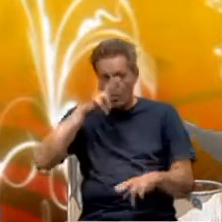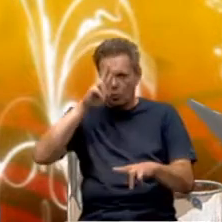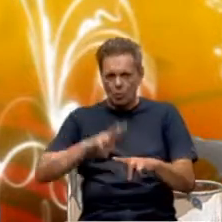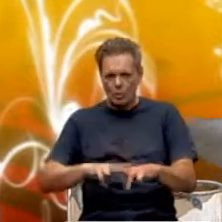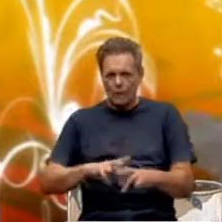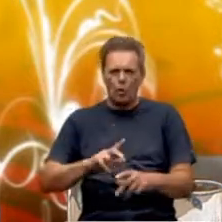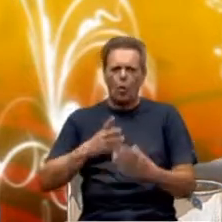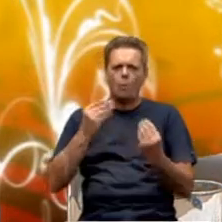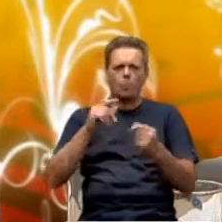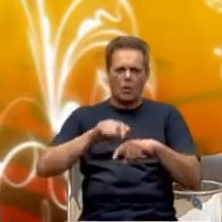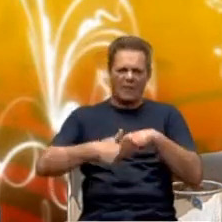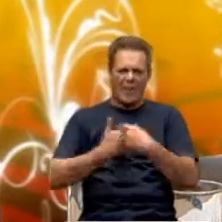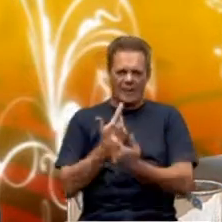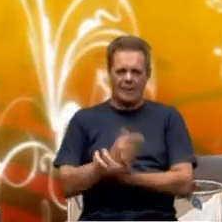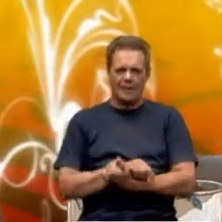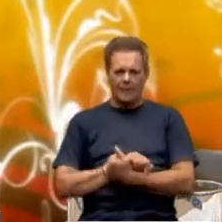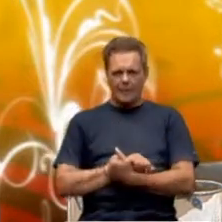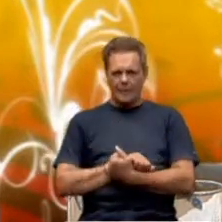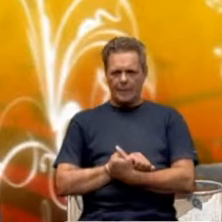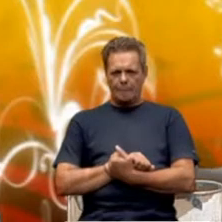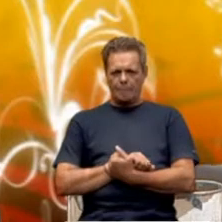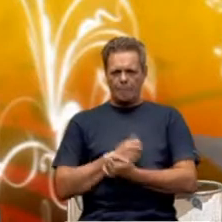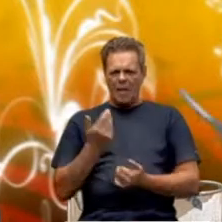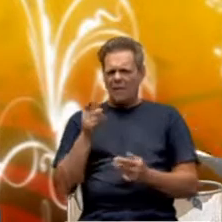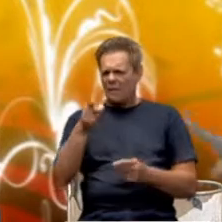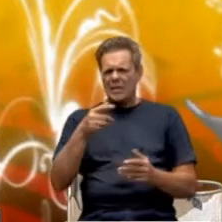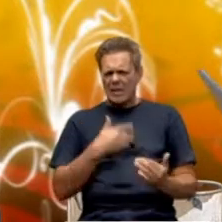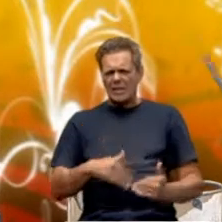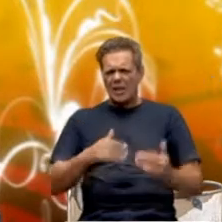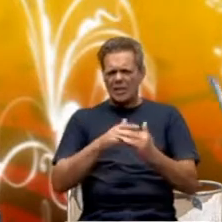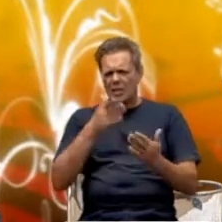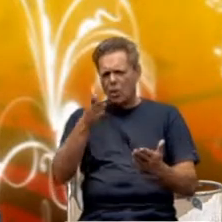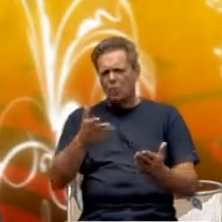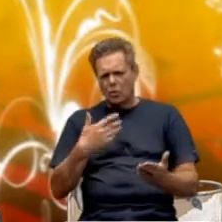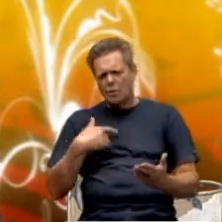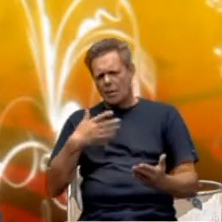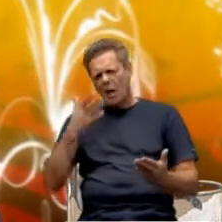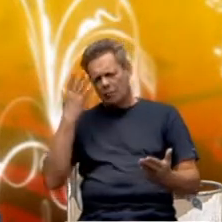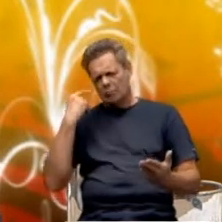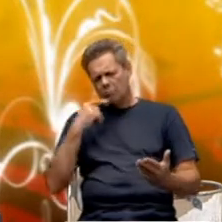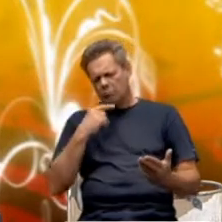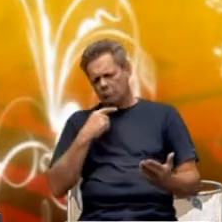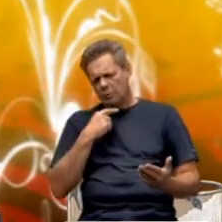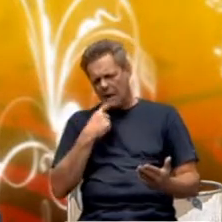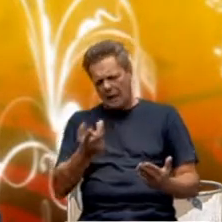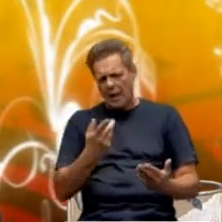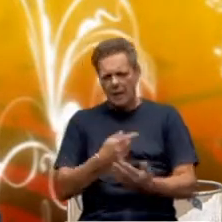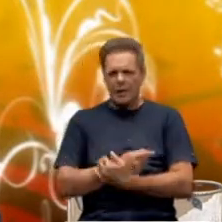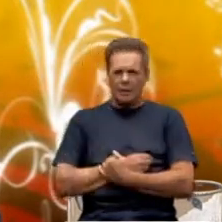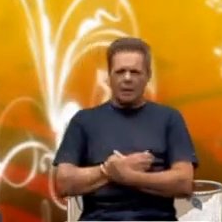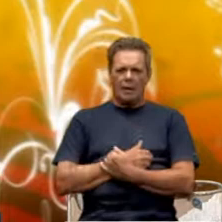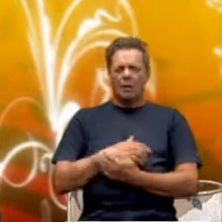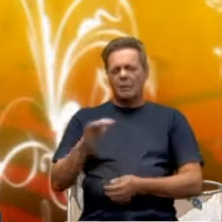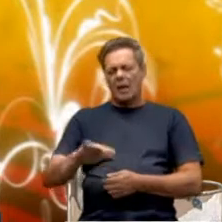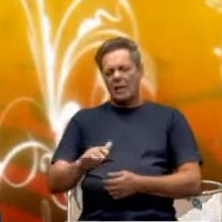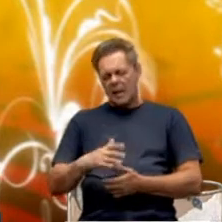je. Odlučivati. Međutim, sigurno se ne slažete s ovim nečim što sam sinoć u vijestima čula. da je dijete